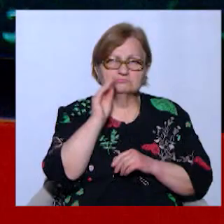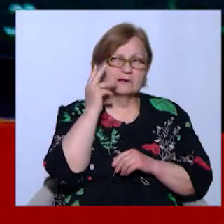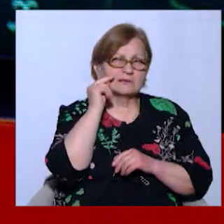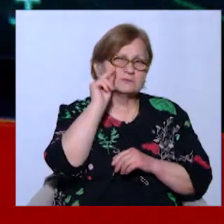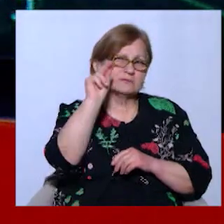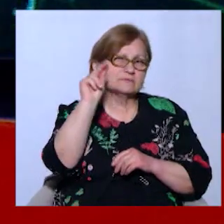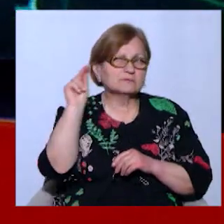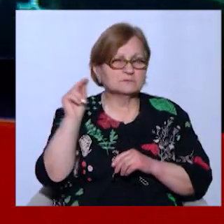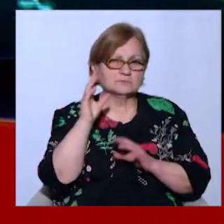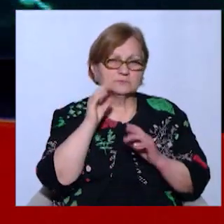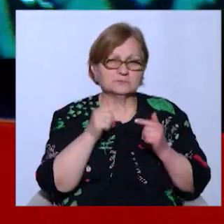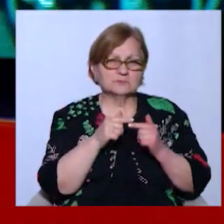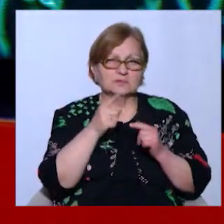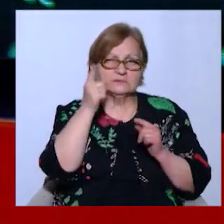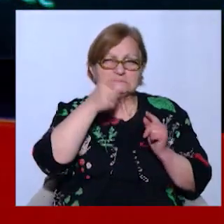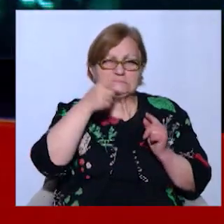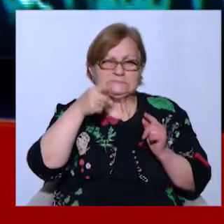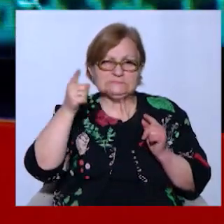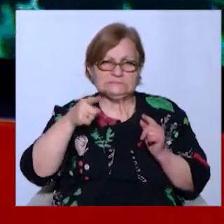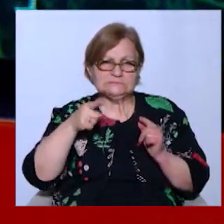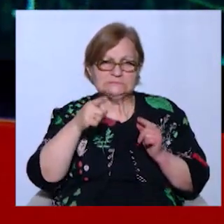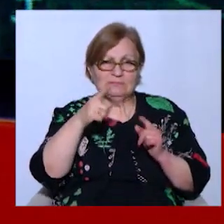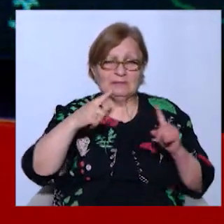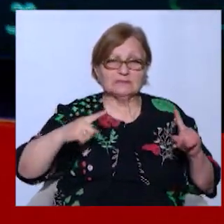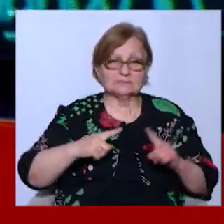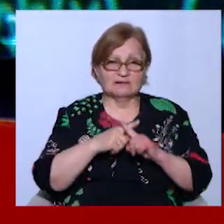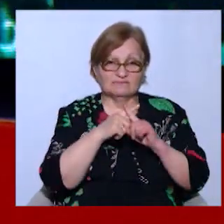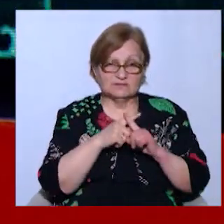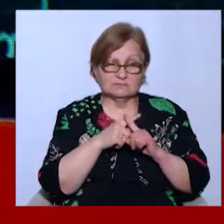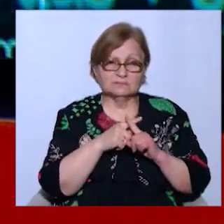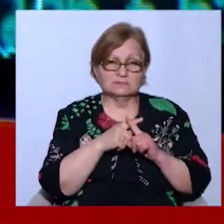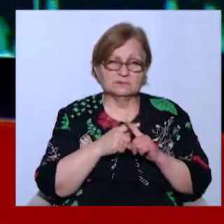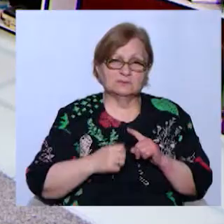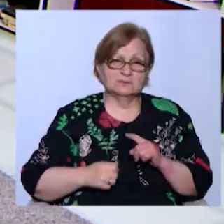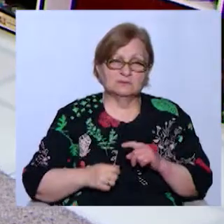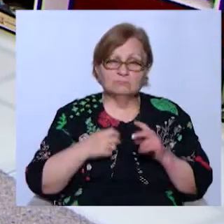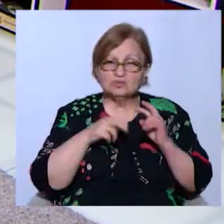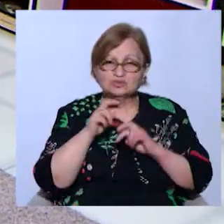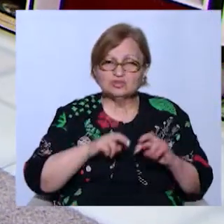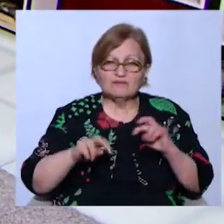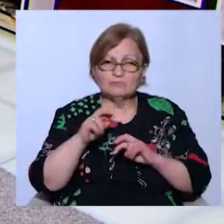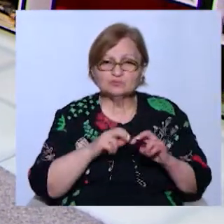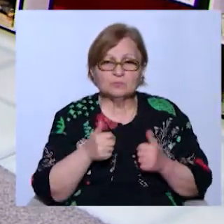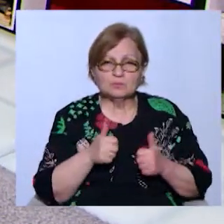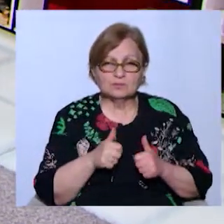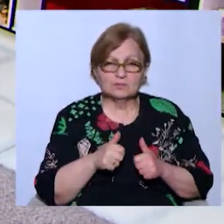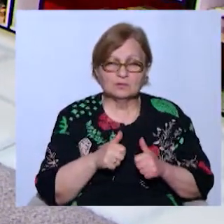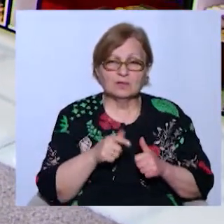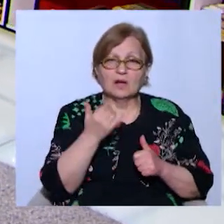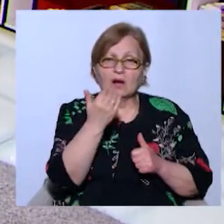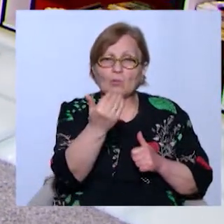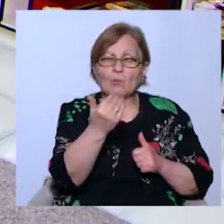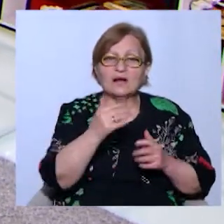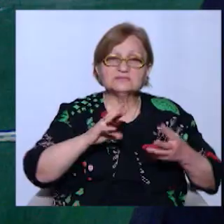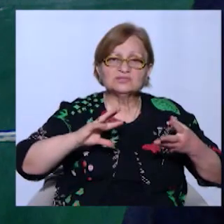ანუ ის დანაყოფი სადაც გადაკვეთა აი ამ ჩემმა სხივმა და შევამოწმებ როგორ მათი ჯამი